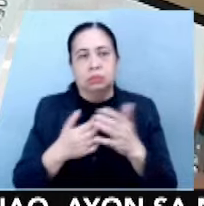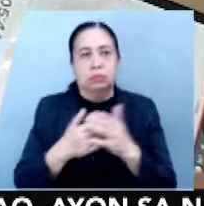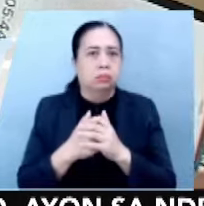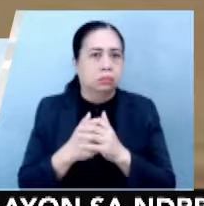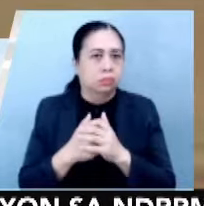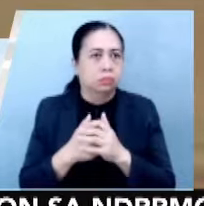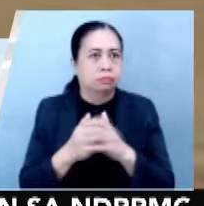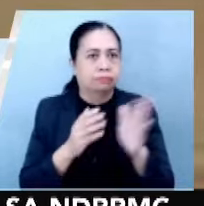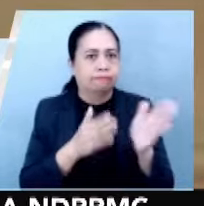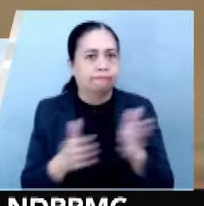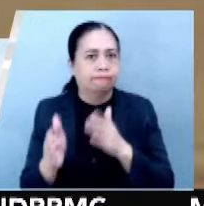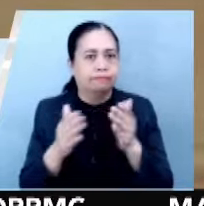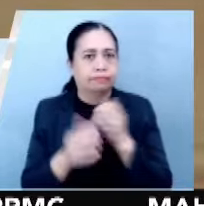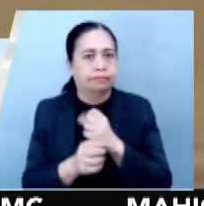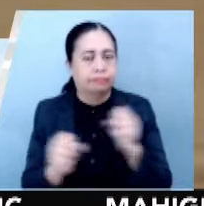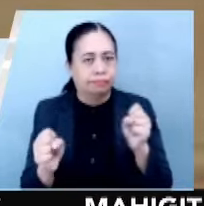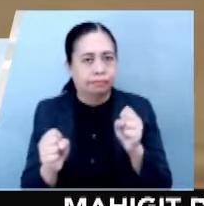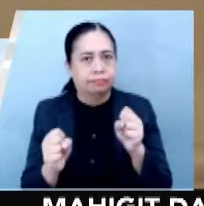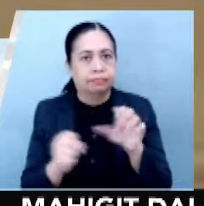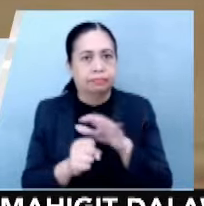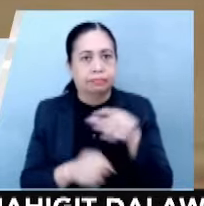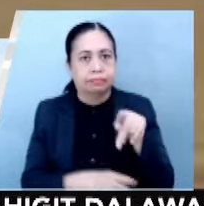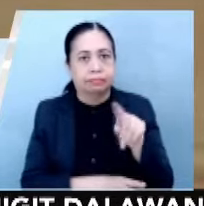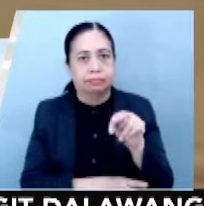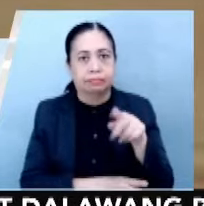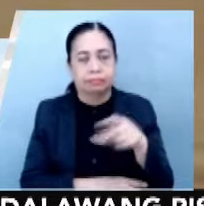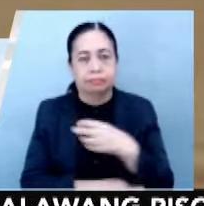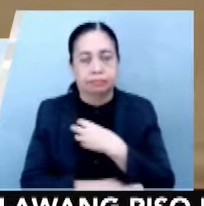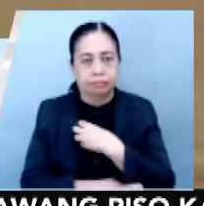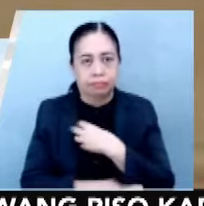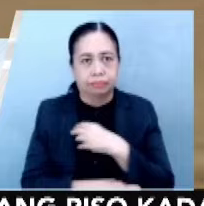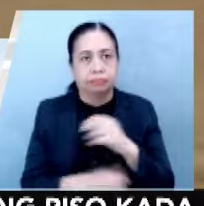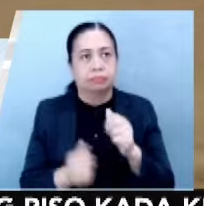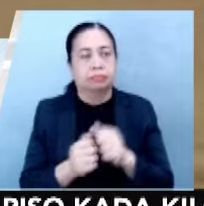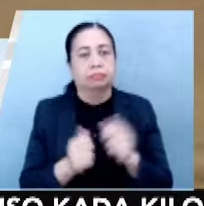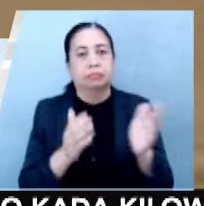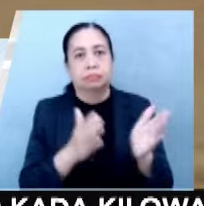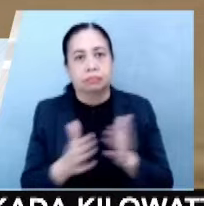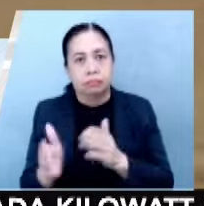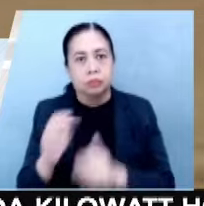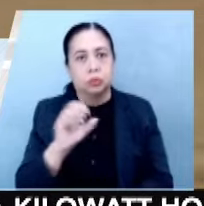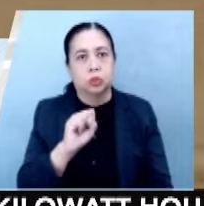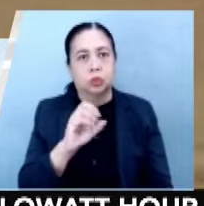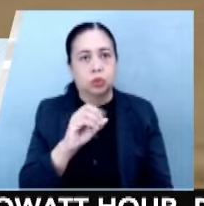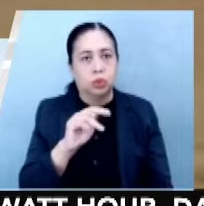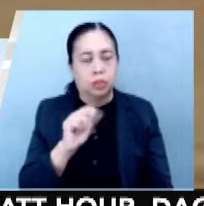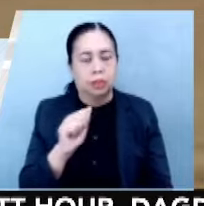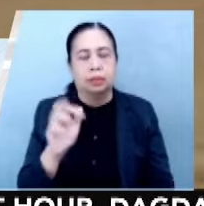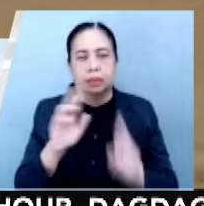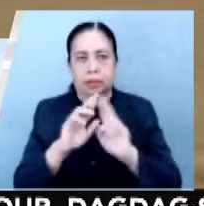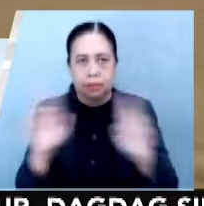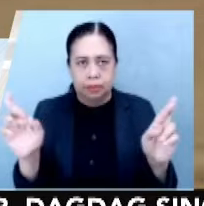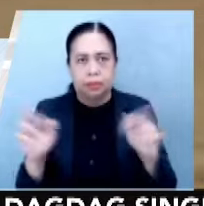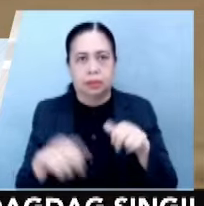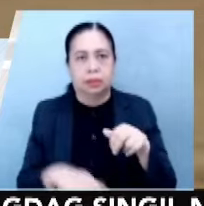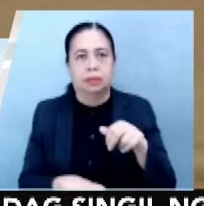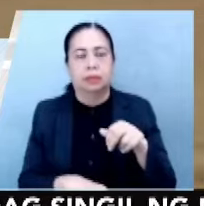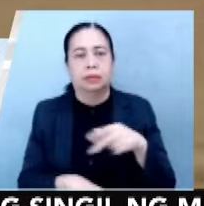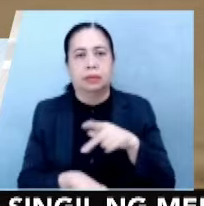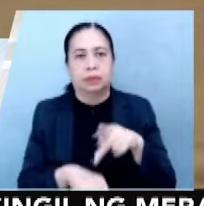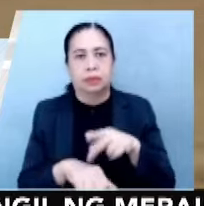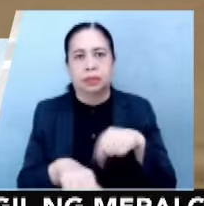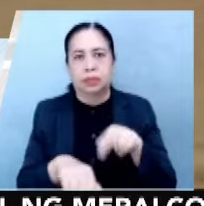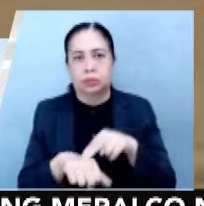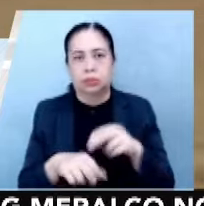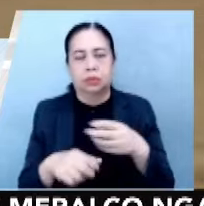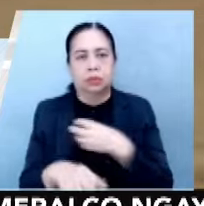ng securities at on the part of the PNP, pagdating po sa preparation po ng SONA, handang-handa po ang inyong pangbansang pulisya, kasama po ang Armed